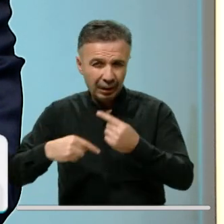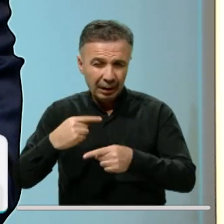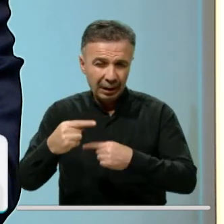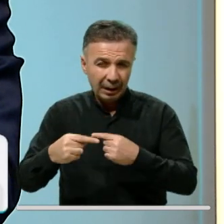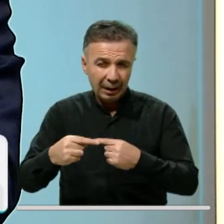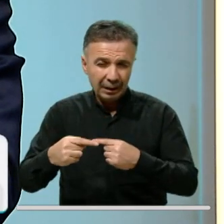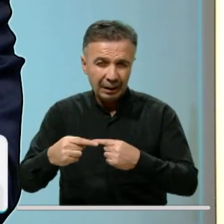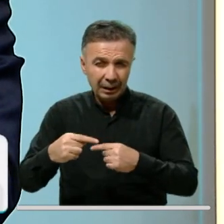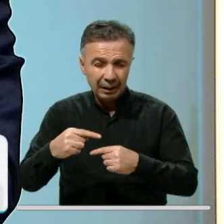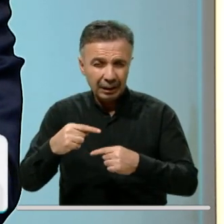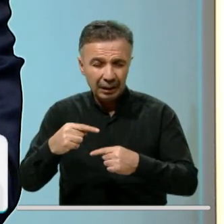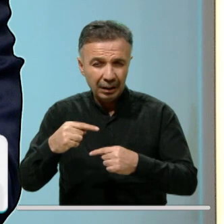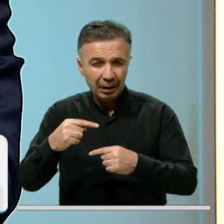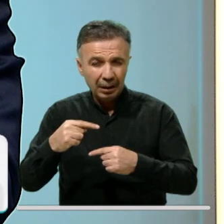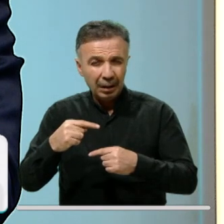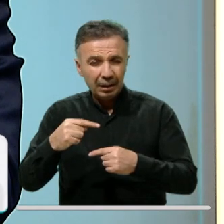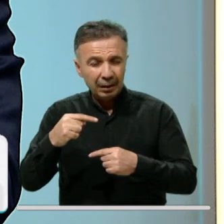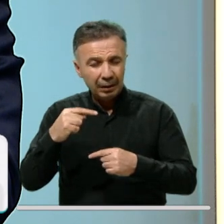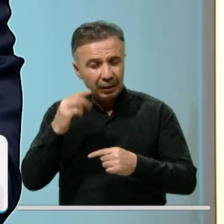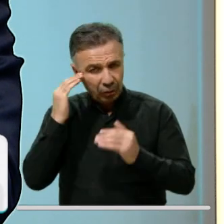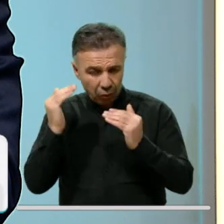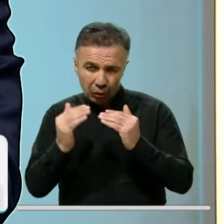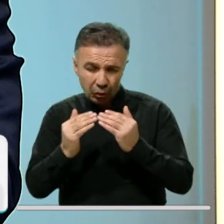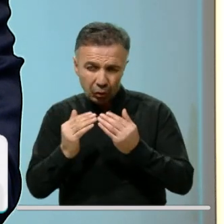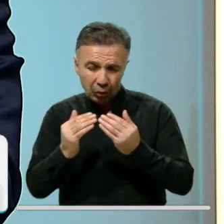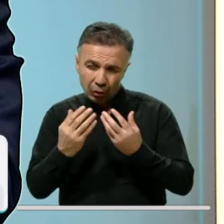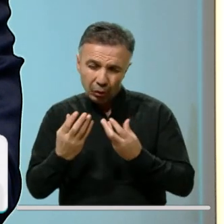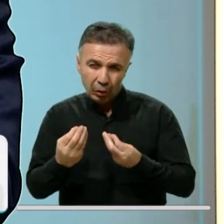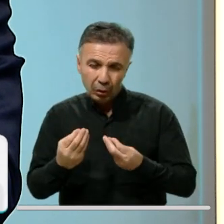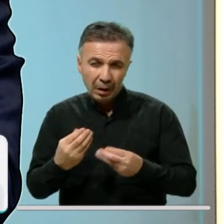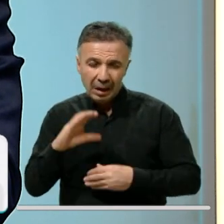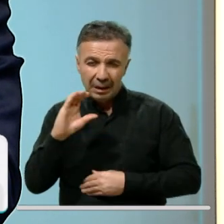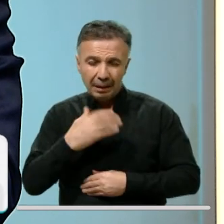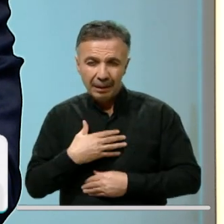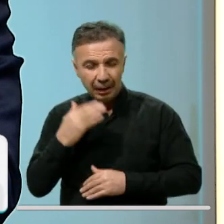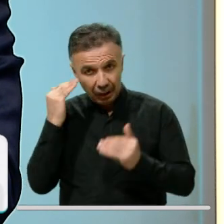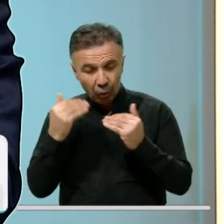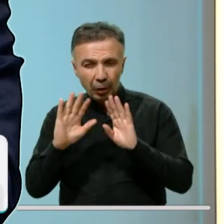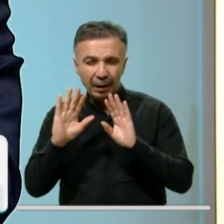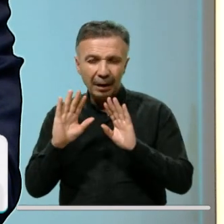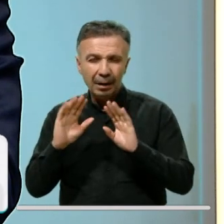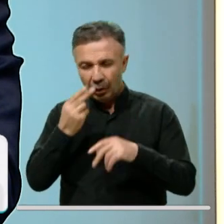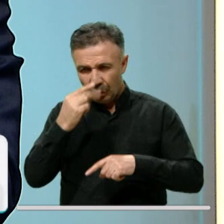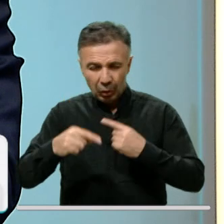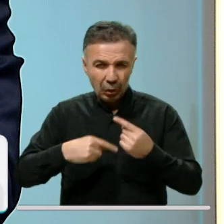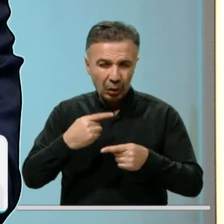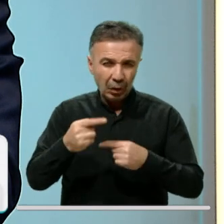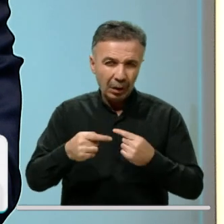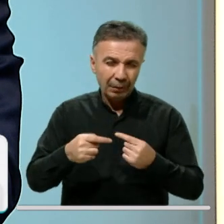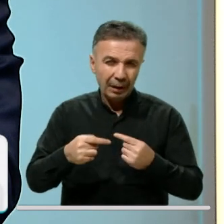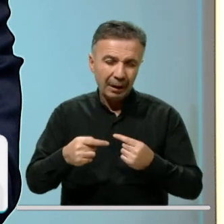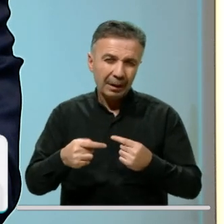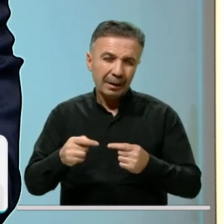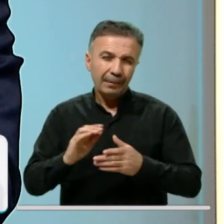teşkil etmez. Yani bir taraftan dine aykırı olmayan örfler mümkün mertebe yerine getirilebilir. İnsanlar da